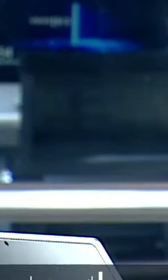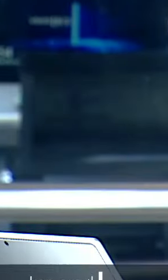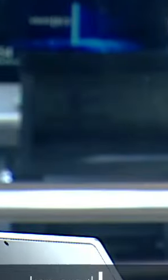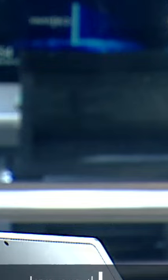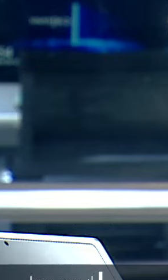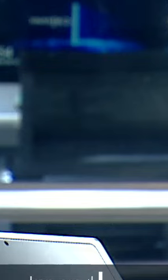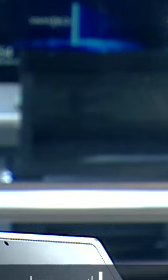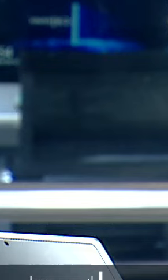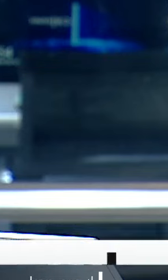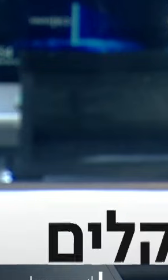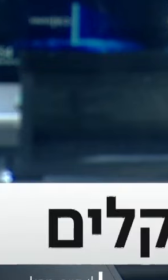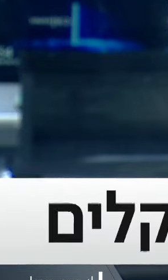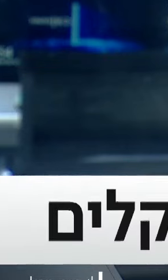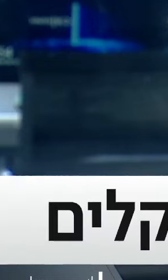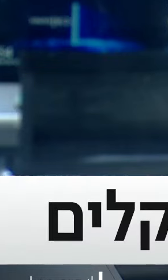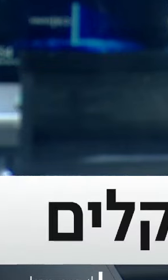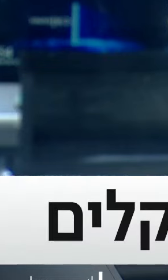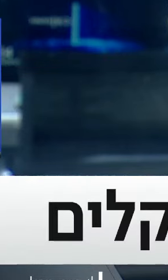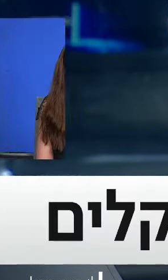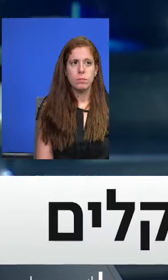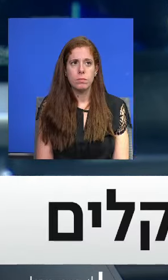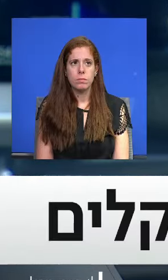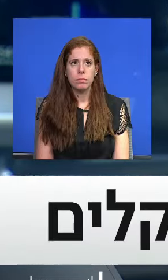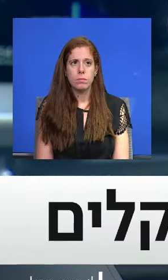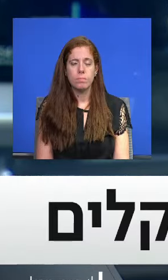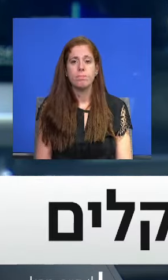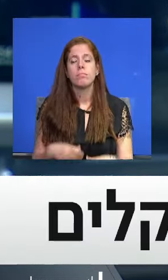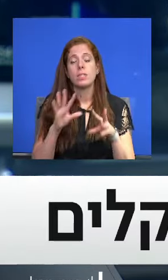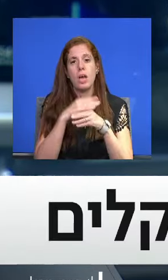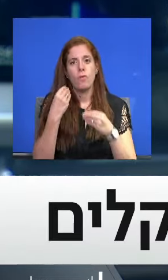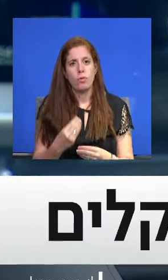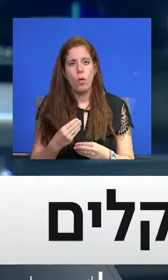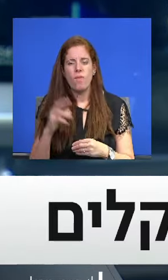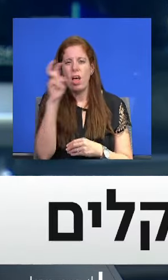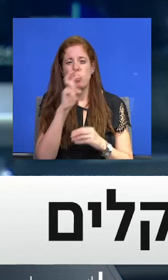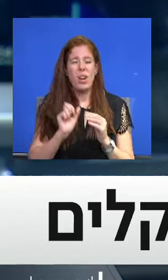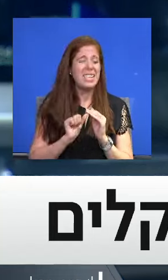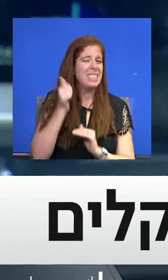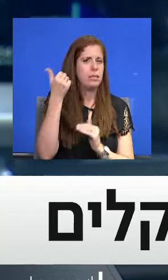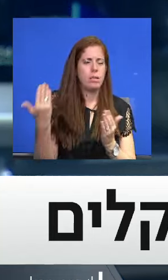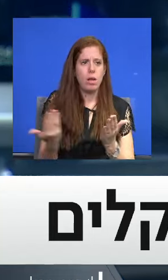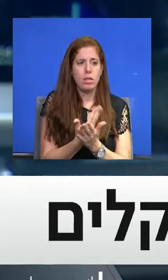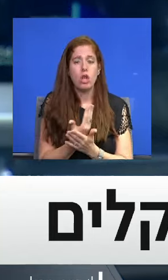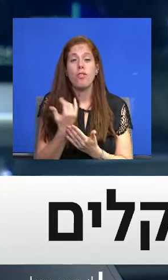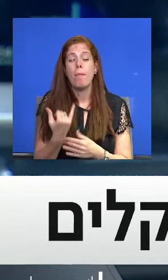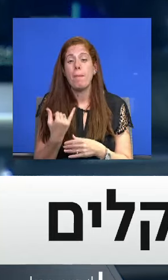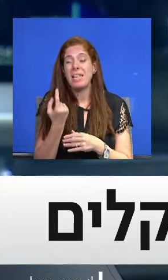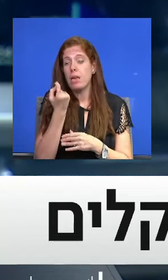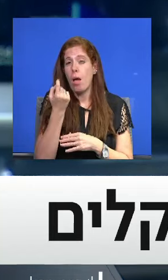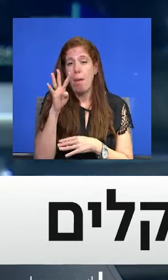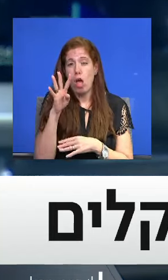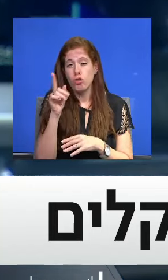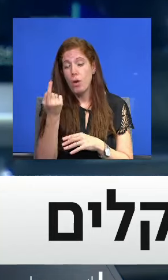שלום לכם וערב טוב. הדולר מזנק לסיעים חדשים ומגרד את ה-4 שקלים. הפעם זה בעקבות התרחשויות